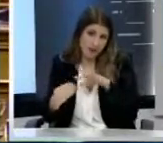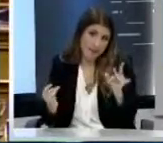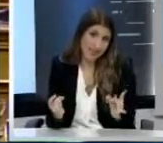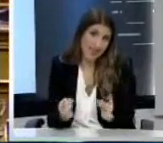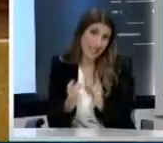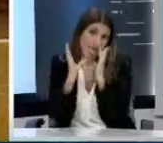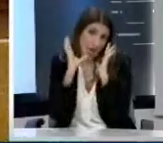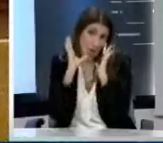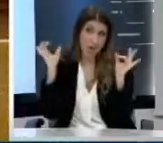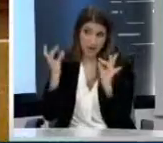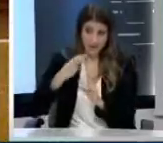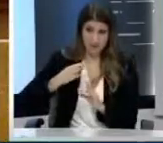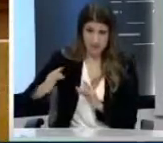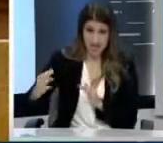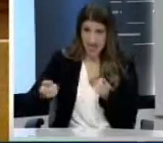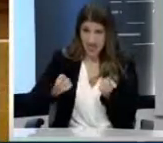αυτό.